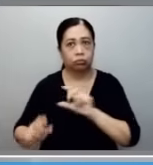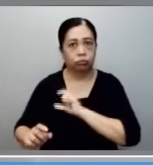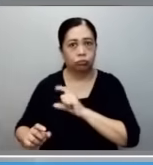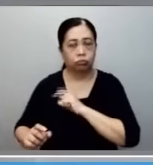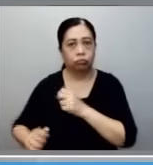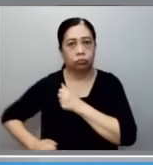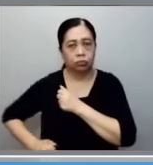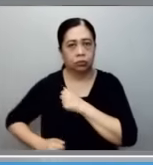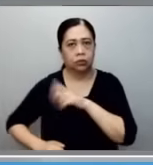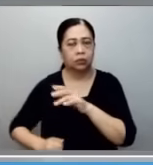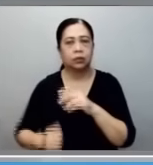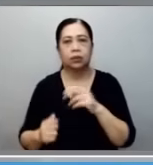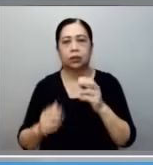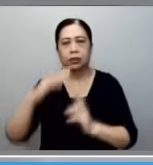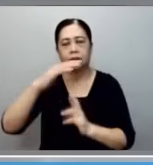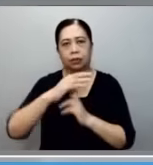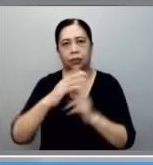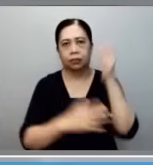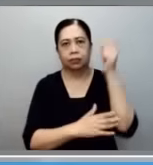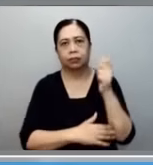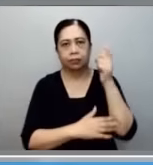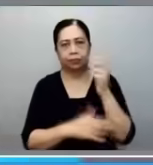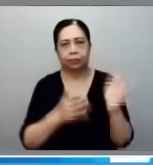pension fund. Balitang hatid ni Oscar Oida.